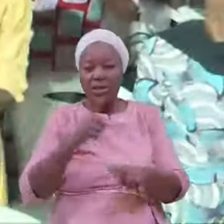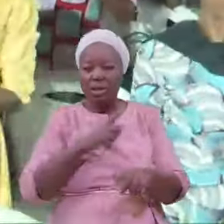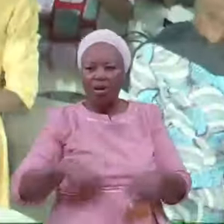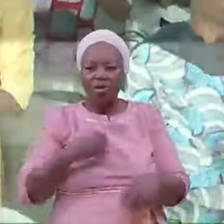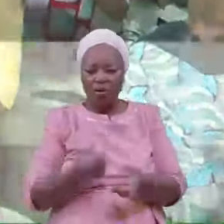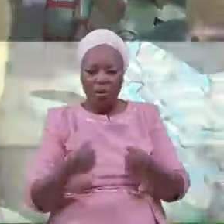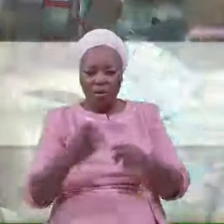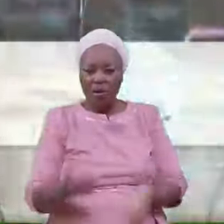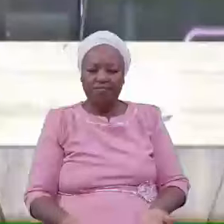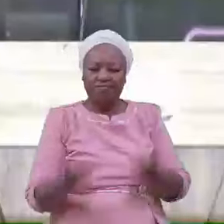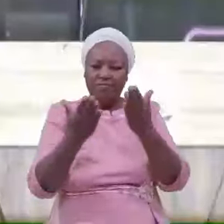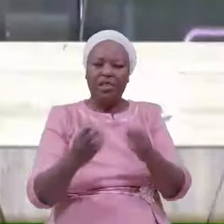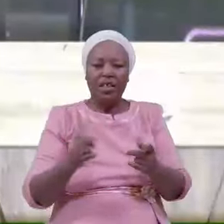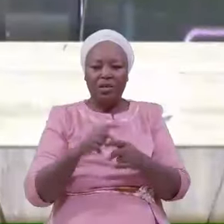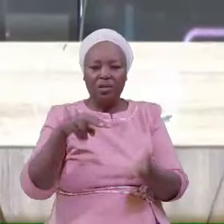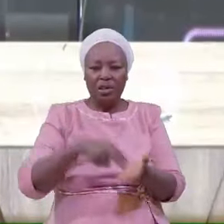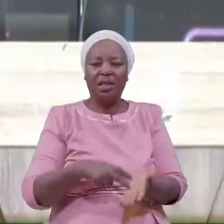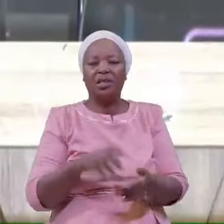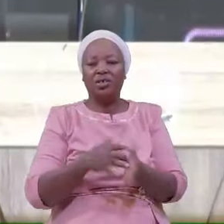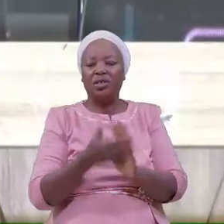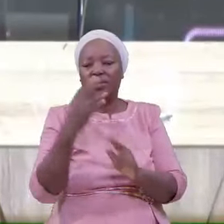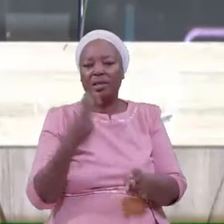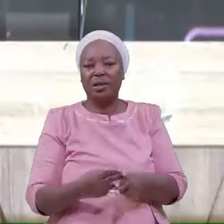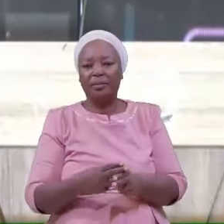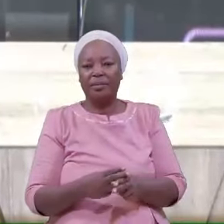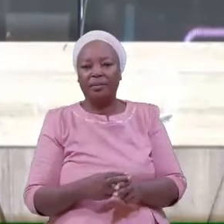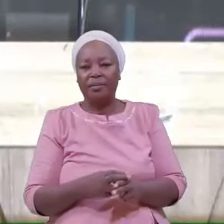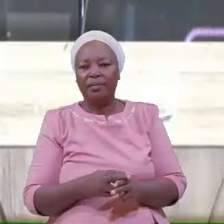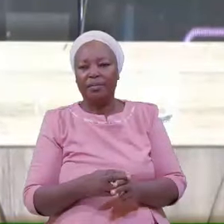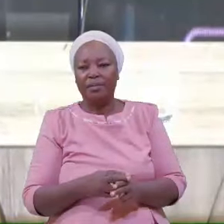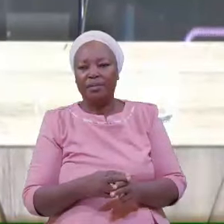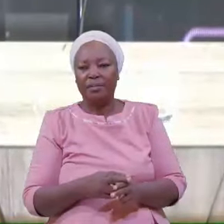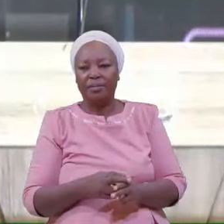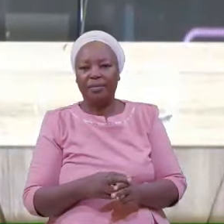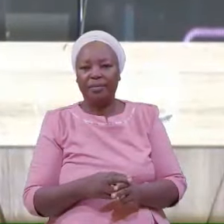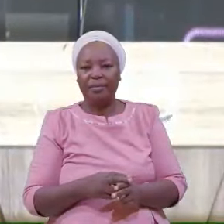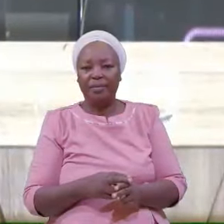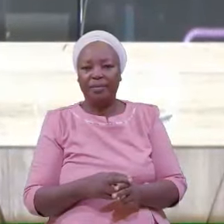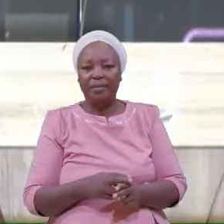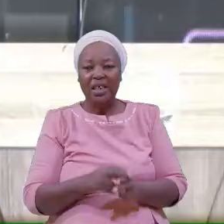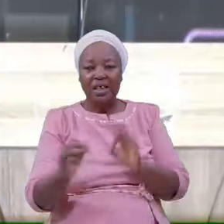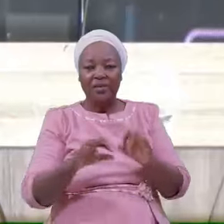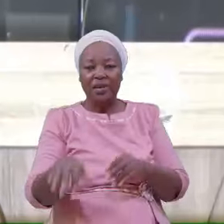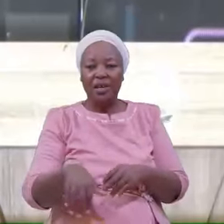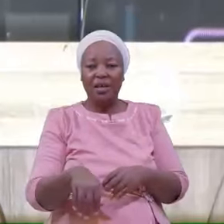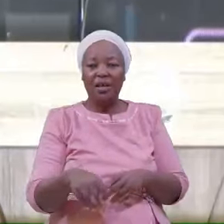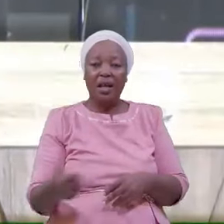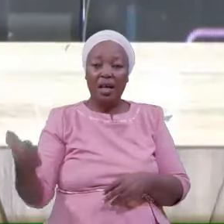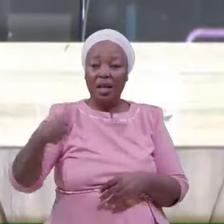wheelchair, itatayo ka ng Panginoon, makakatayo ka. If anyone has